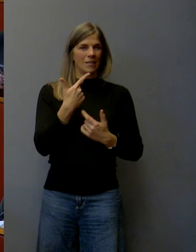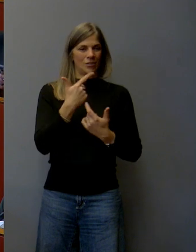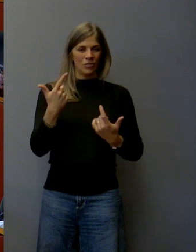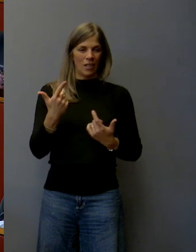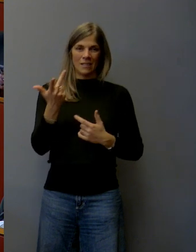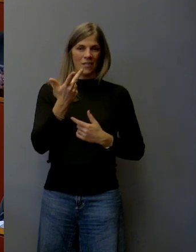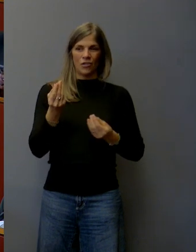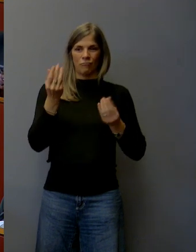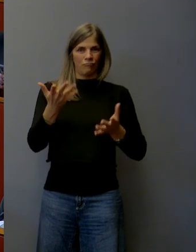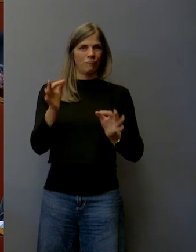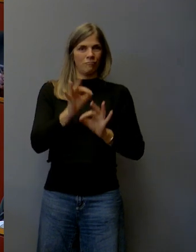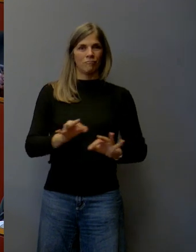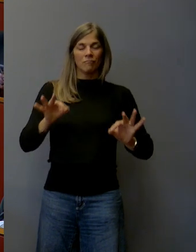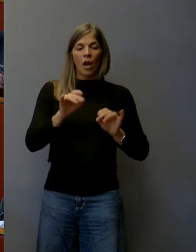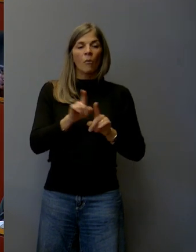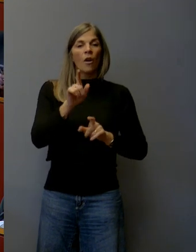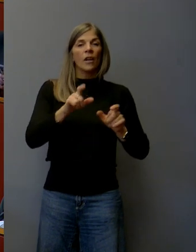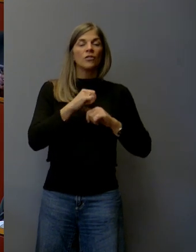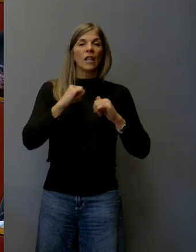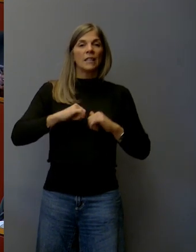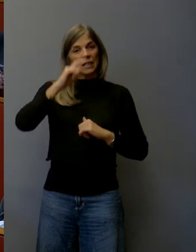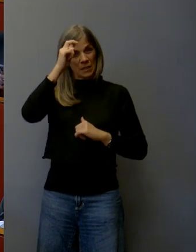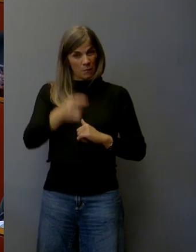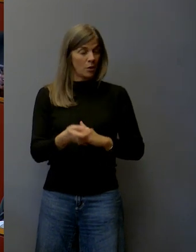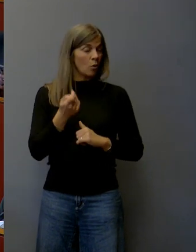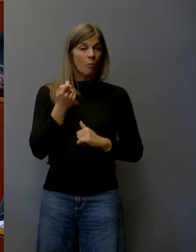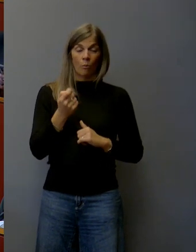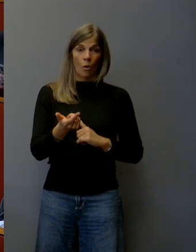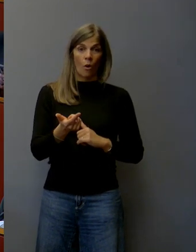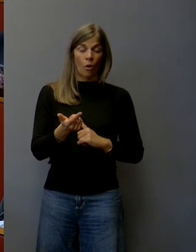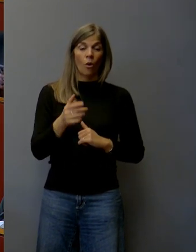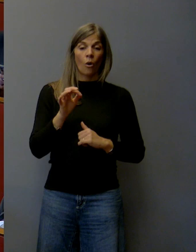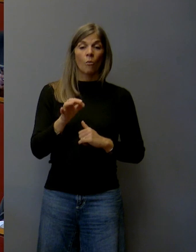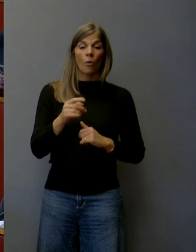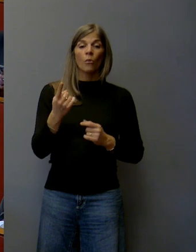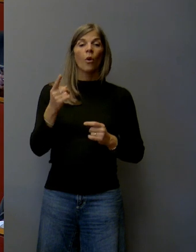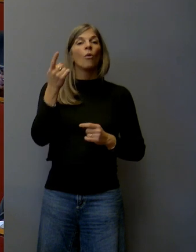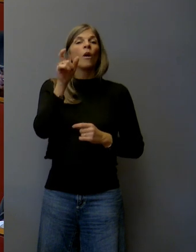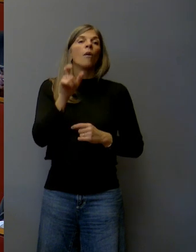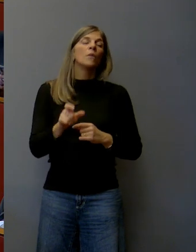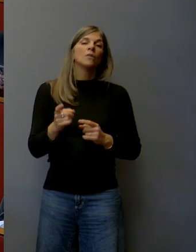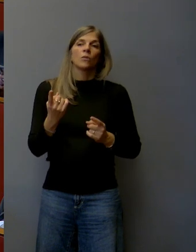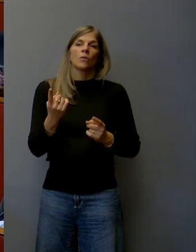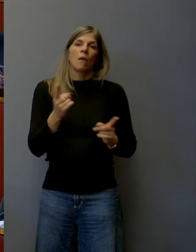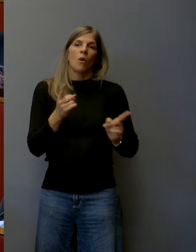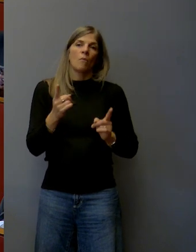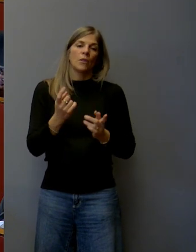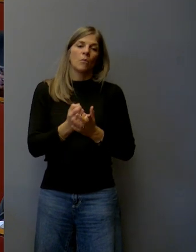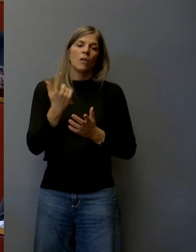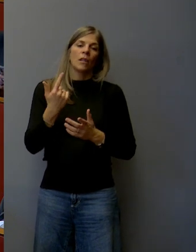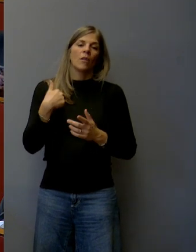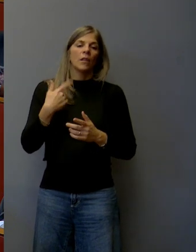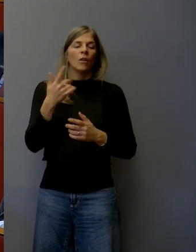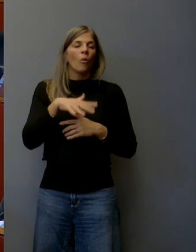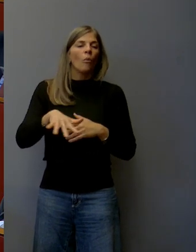nei confronti dei cittadini in uno dei momenti che ritengo più importanti per una persona che quello di sapere dove trovare i